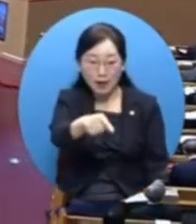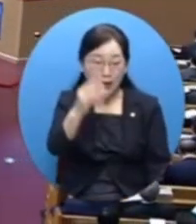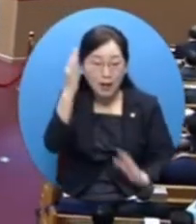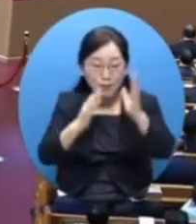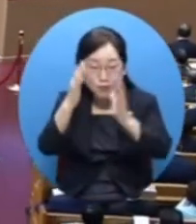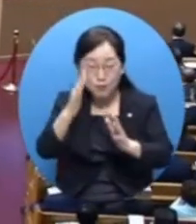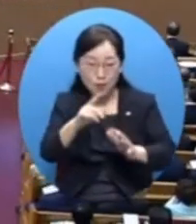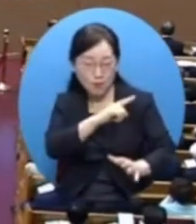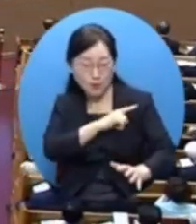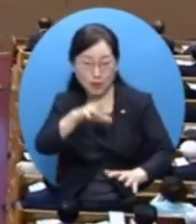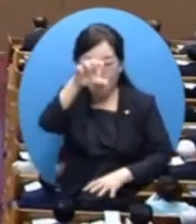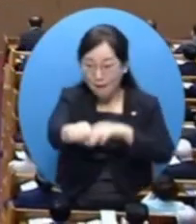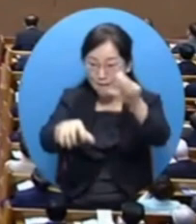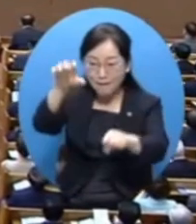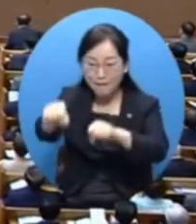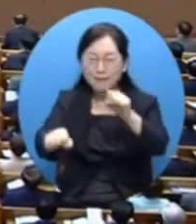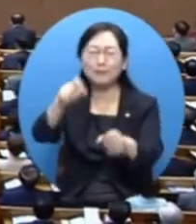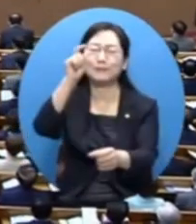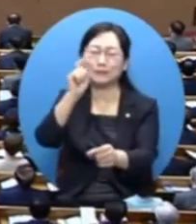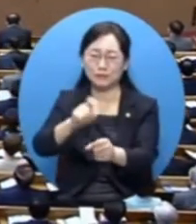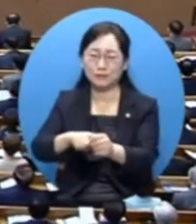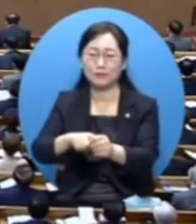것을 먼저 찾으려 하다